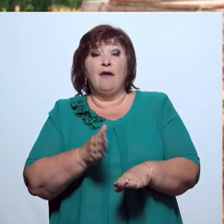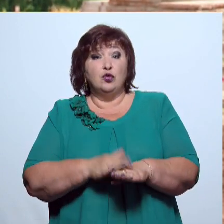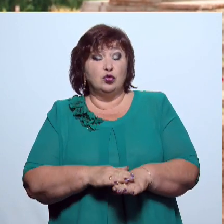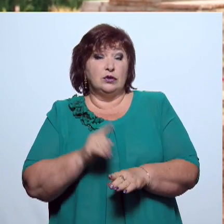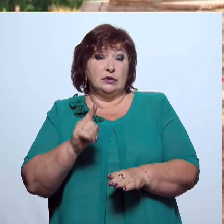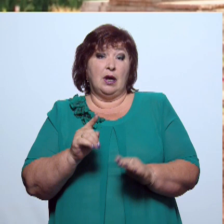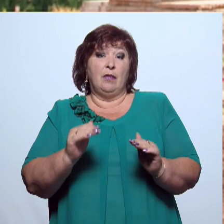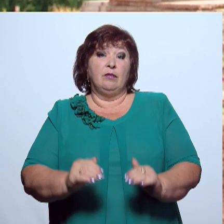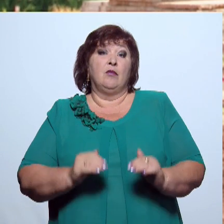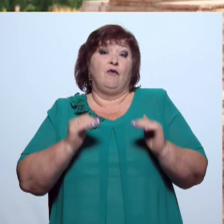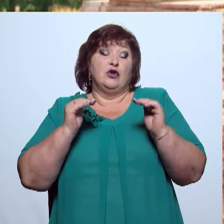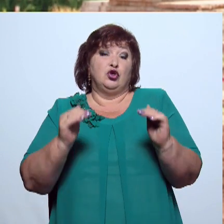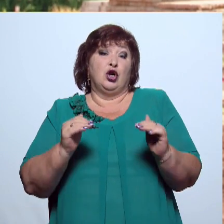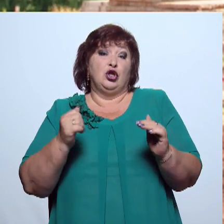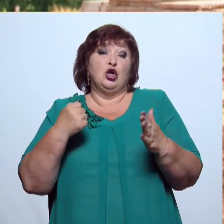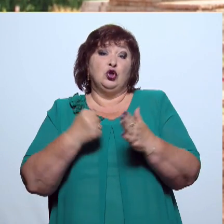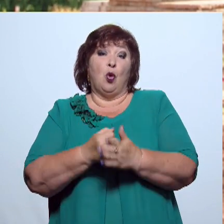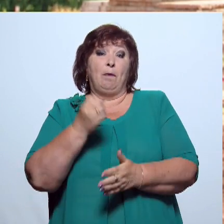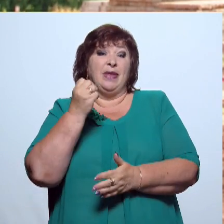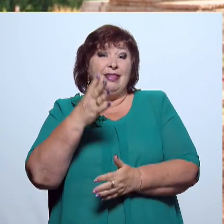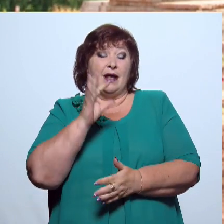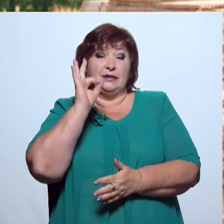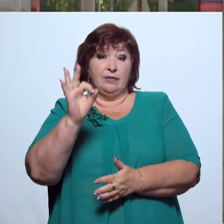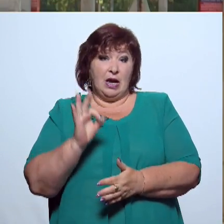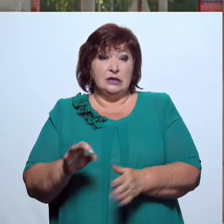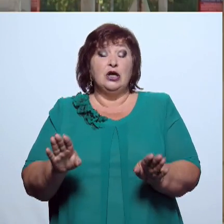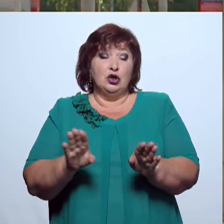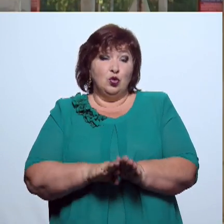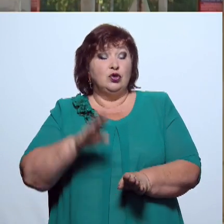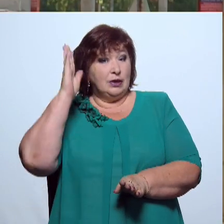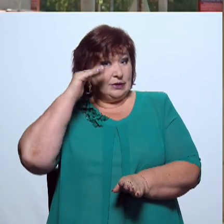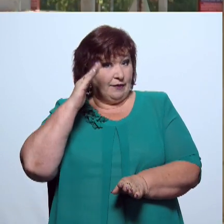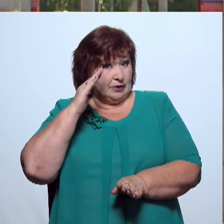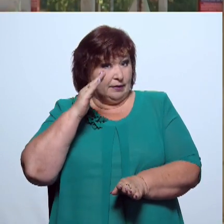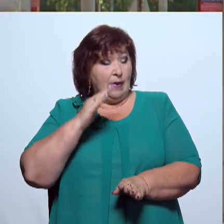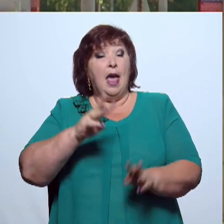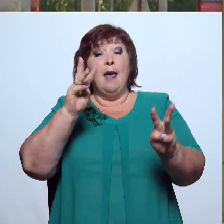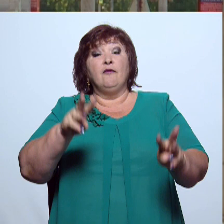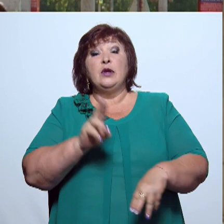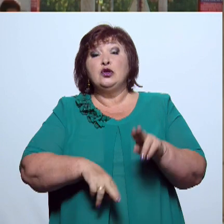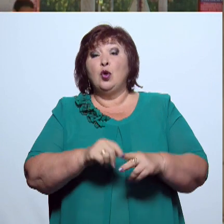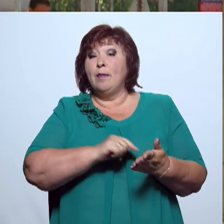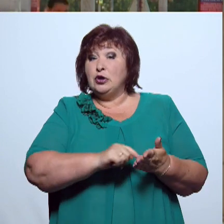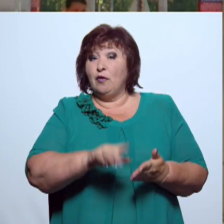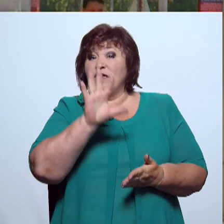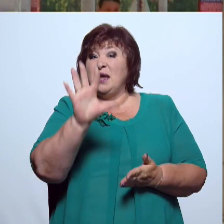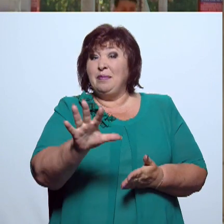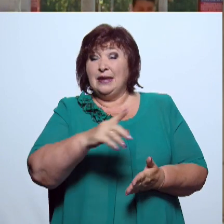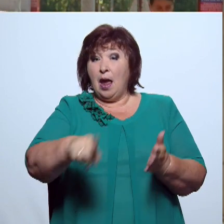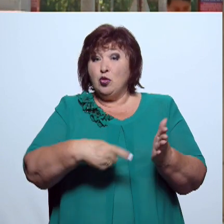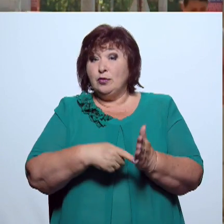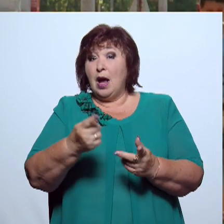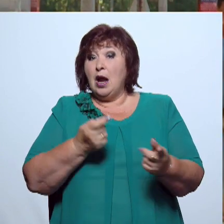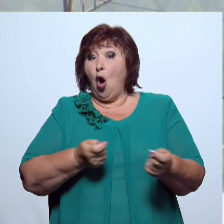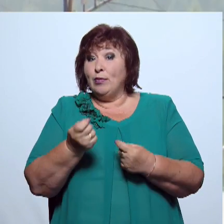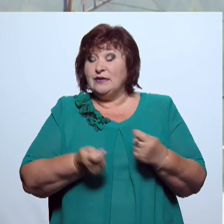там повышение будет на 15%, тоже из-за воды. В Минстрое подчеркнули, во всех 5 муниципальных